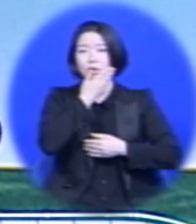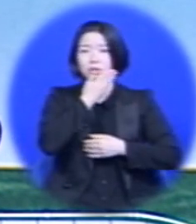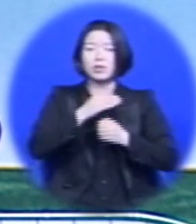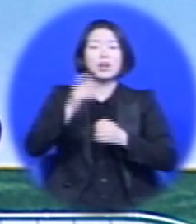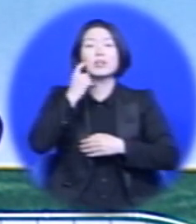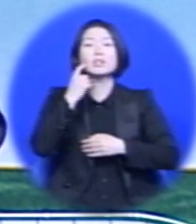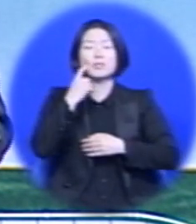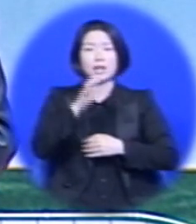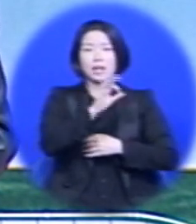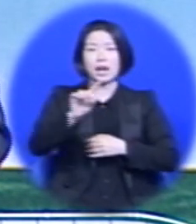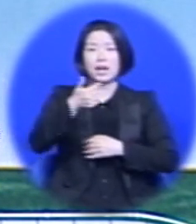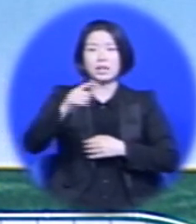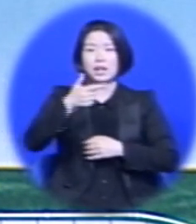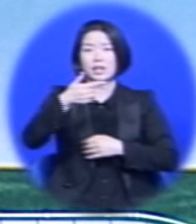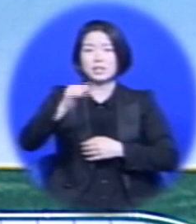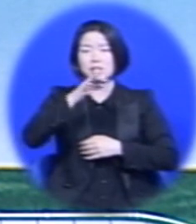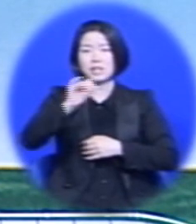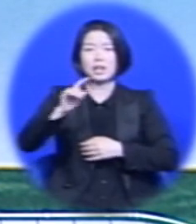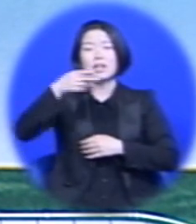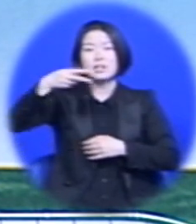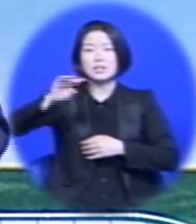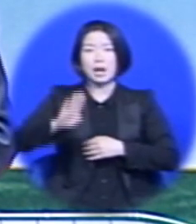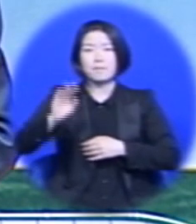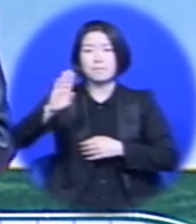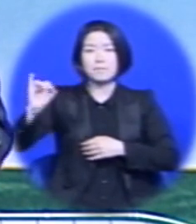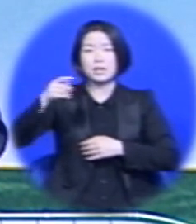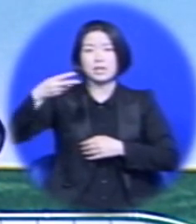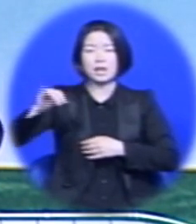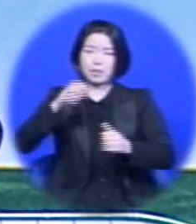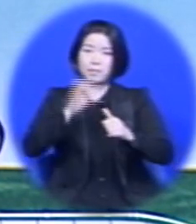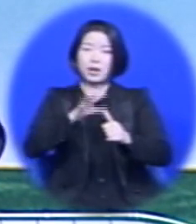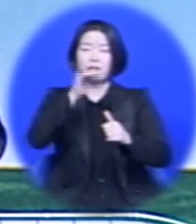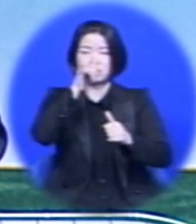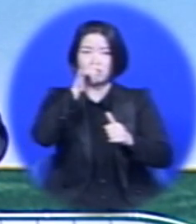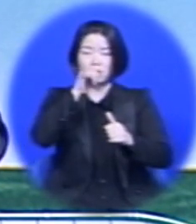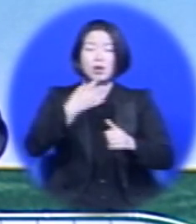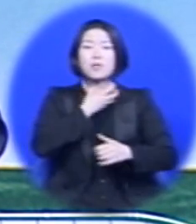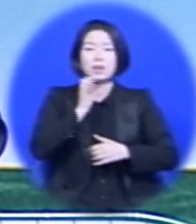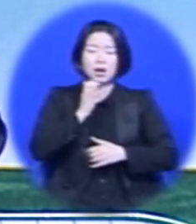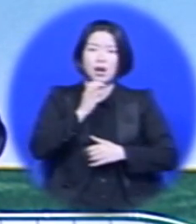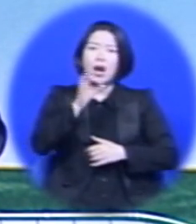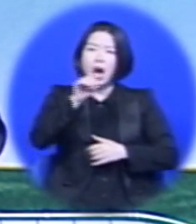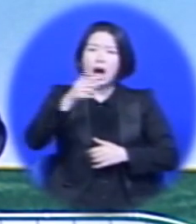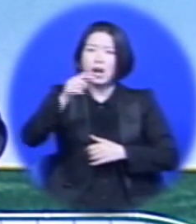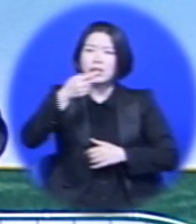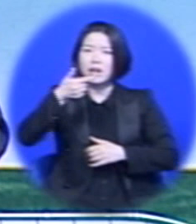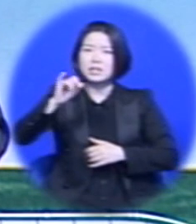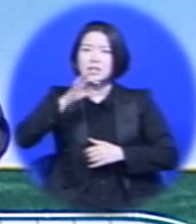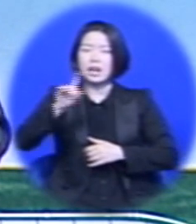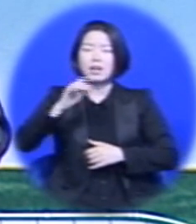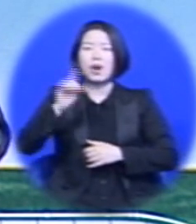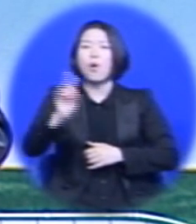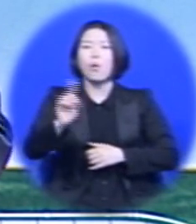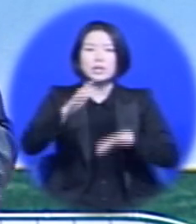책망했습니다 사도행전 5장 3절 4절 베드로가 이르되 아나니아 어찌하여 사탄이 내 마음에